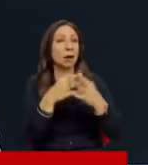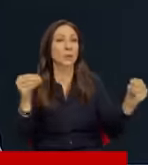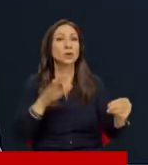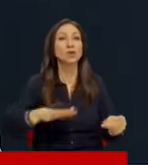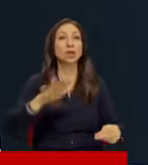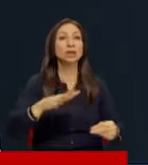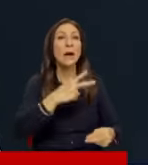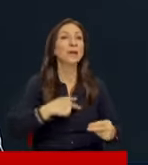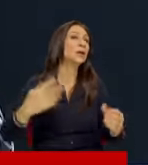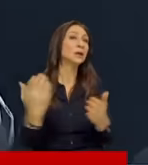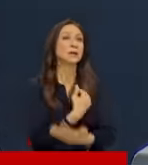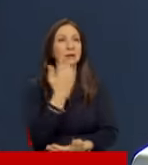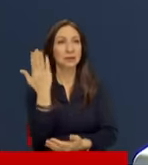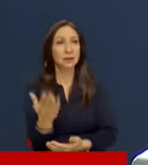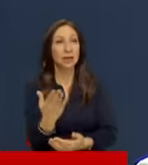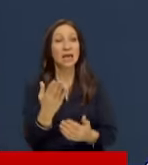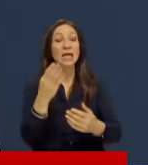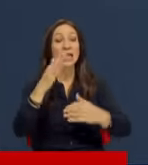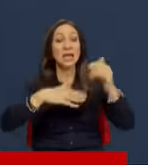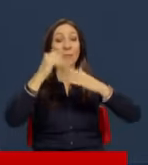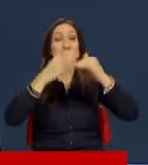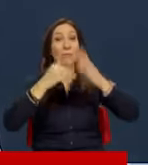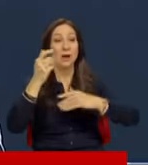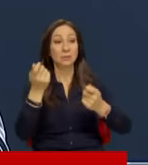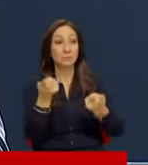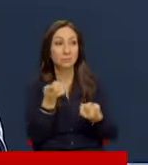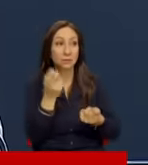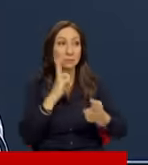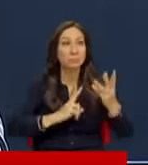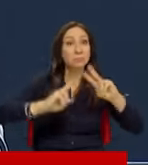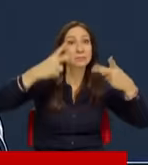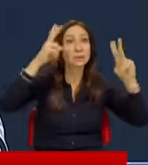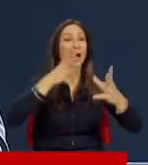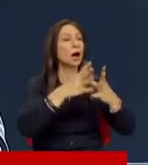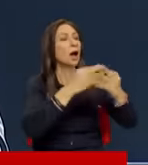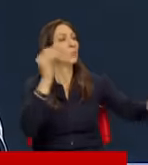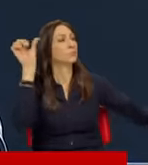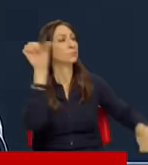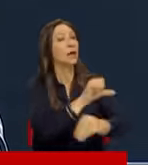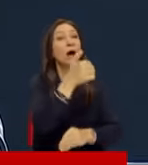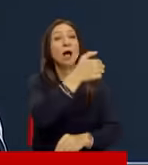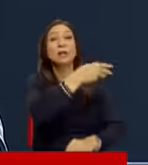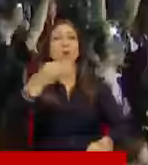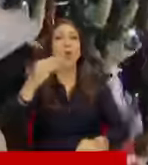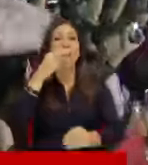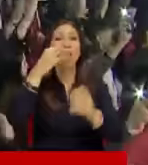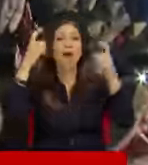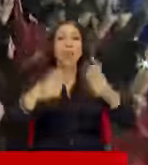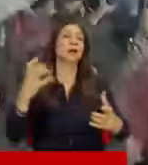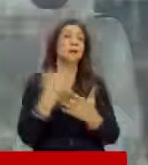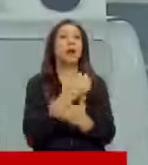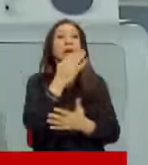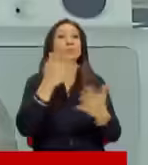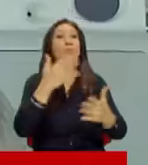sosyal belediyecilik kazandı. İmar baronları kaybetti, 6 milyon Ankaralı kazandı. Ankara